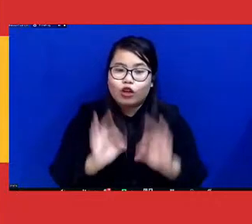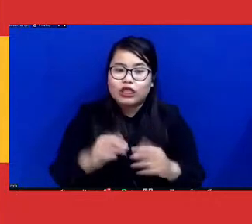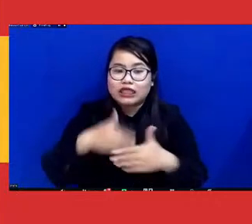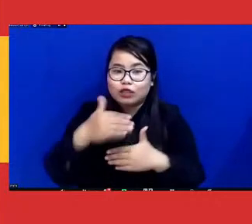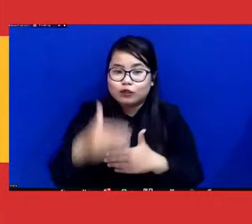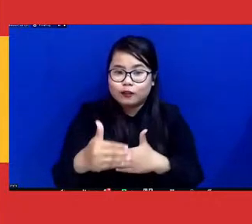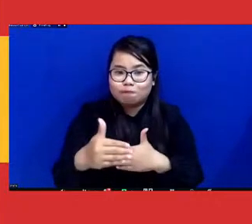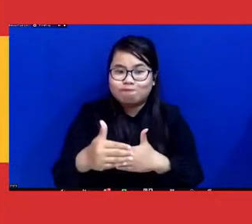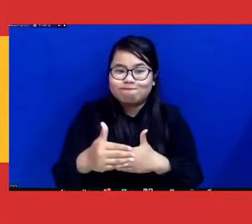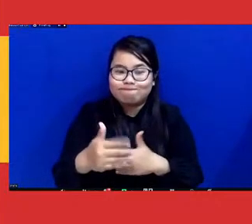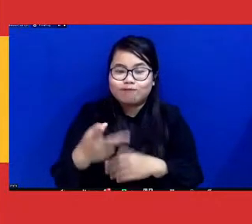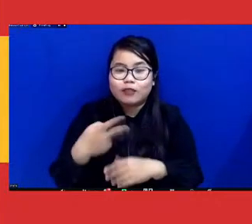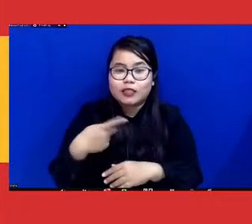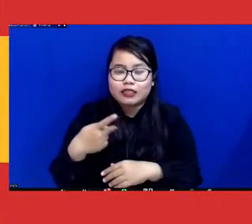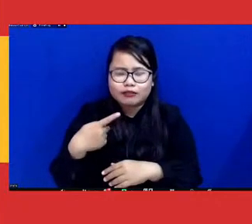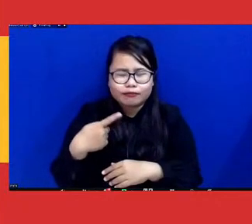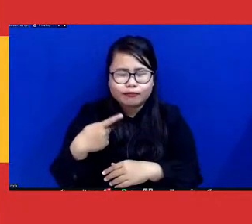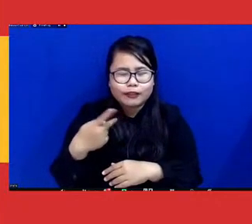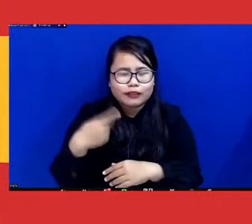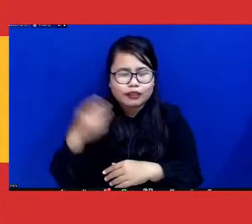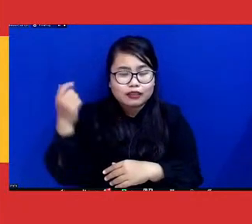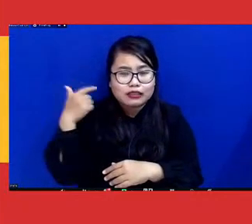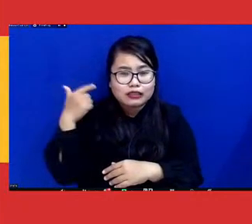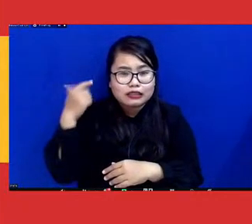akan mendengarkan